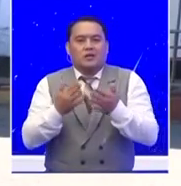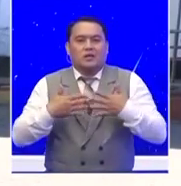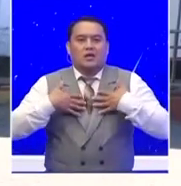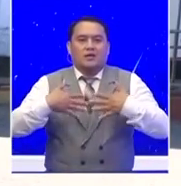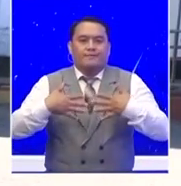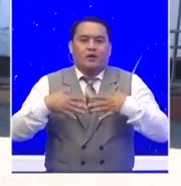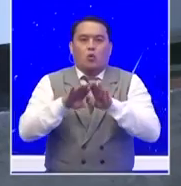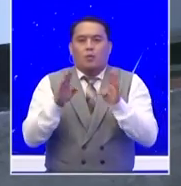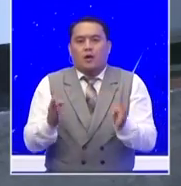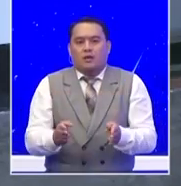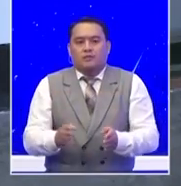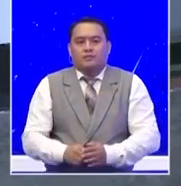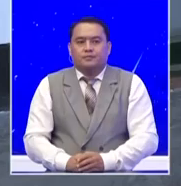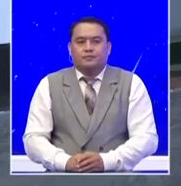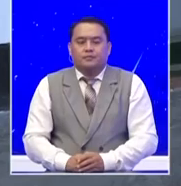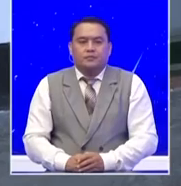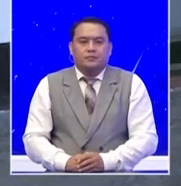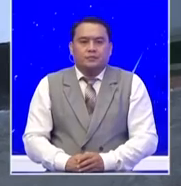кислородных концентраторах.